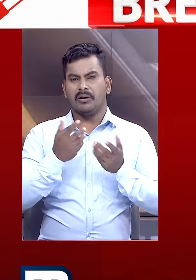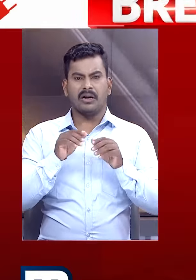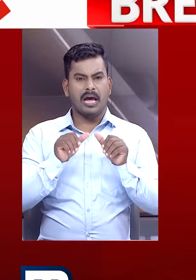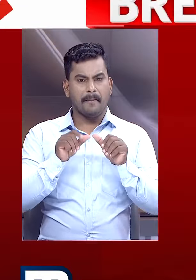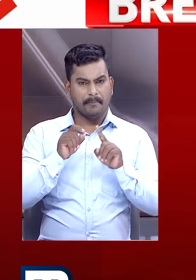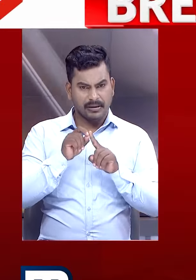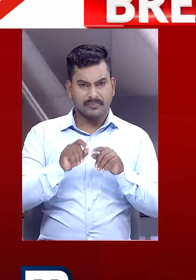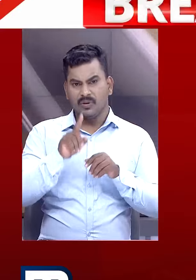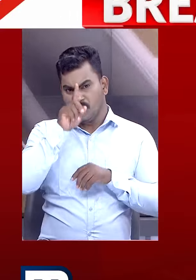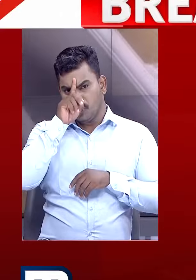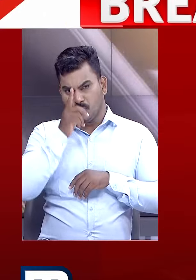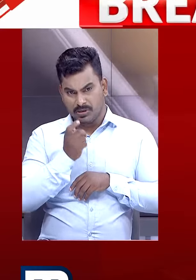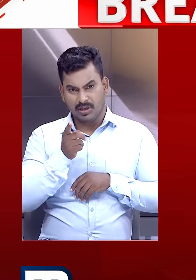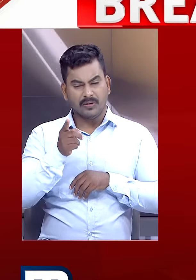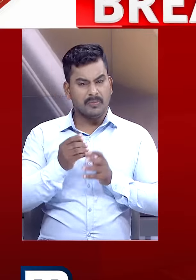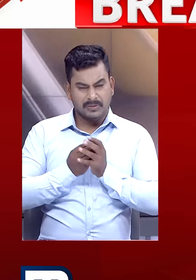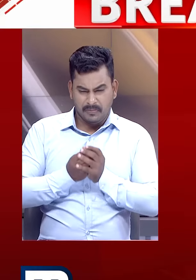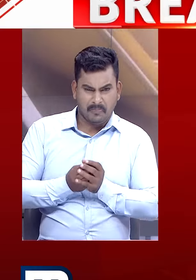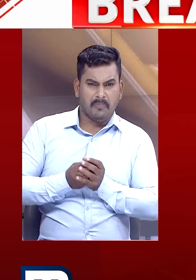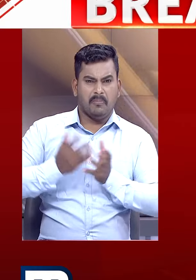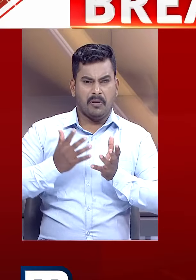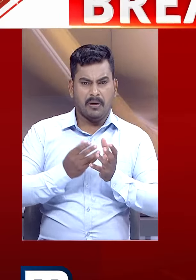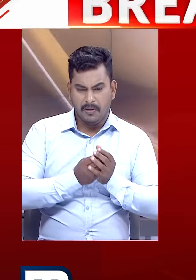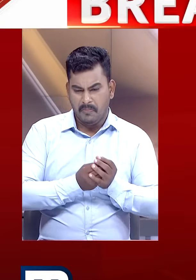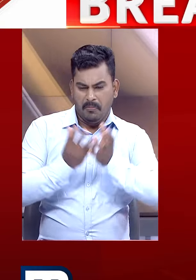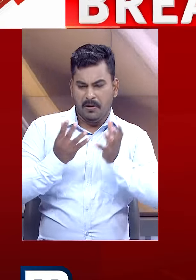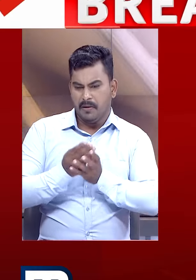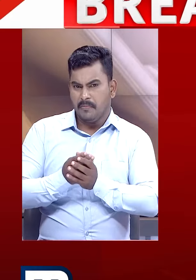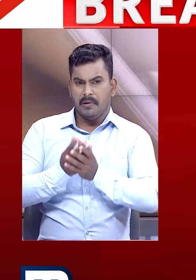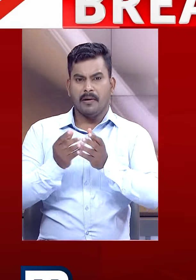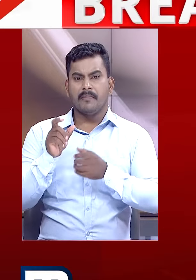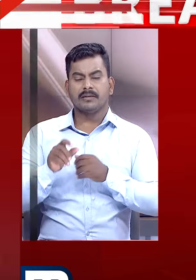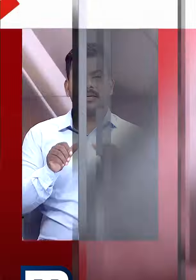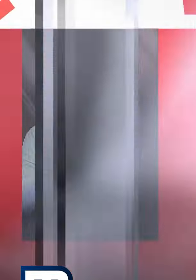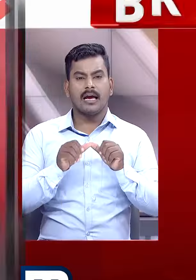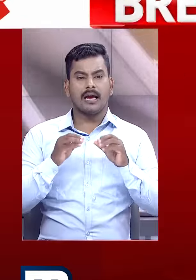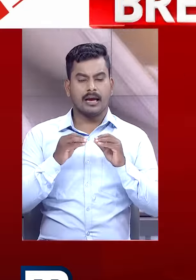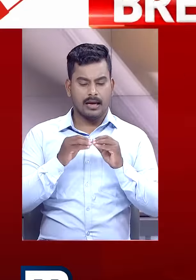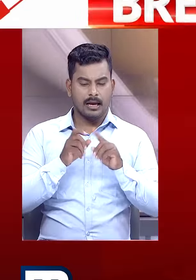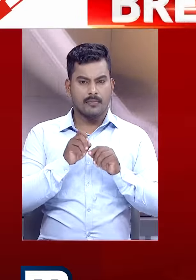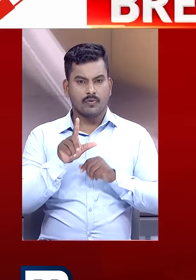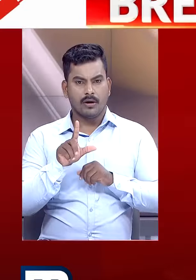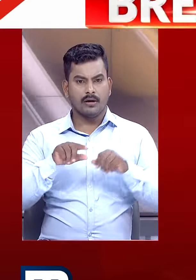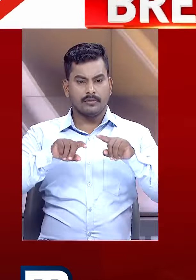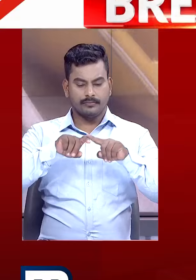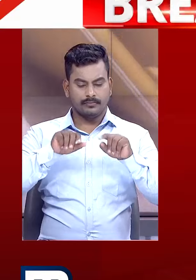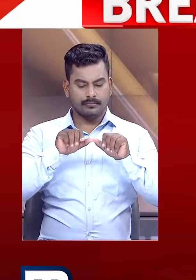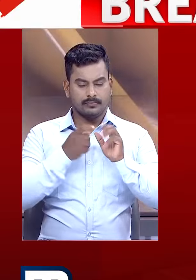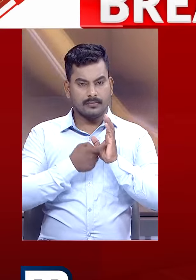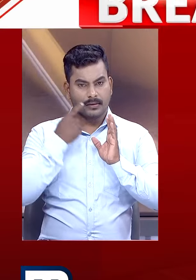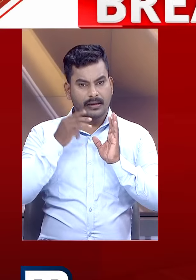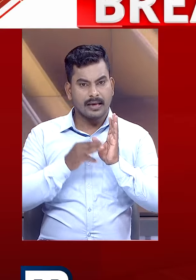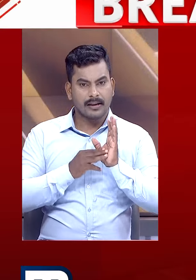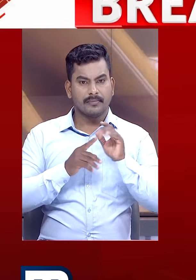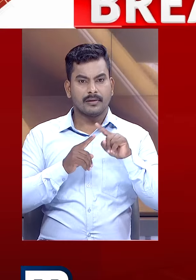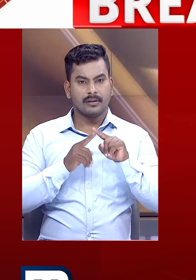സൂറത്ത് എന്നിവിടങ്ങളിൽ നടന്ന സ്ഫോടന പരമ്പരയിലാണ് ഈ അബ്ദുൽ കരീം തുണ്ടയെ CBI ഈ കേസ് രജിസ്റ്റർ ചെയ്ത്